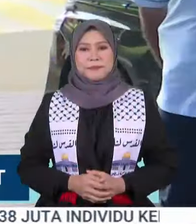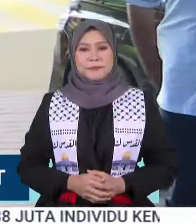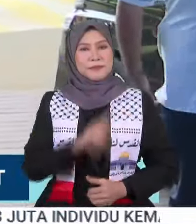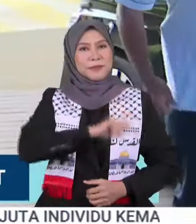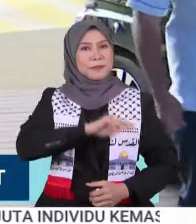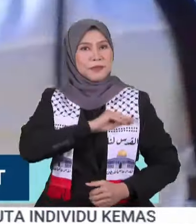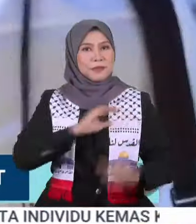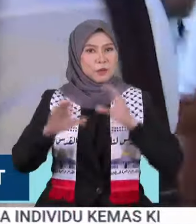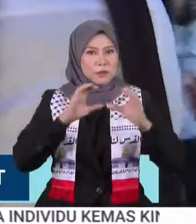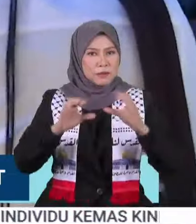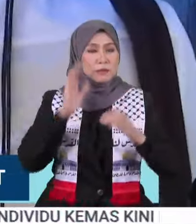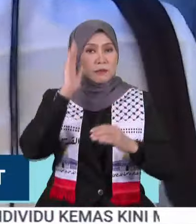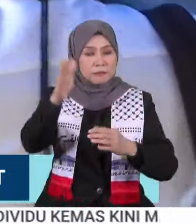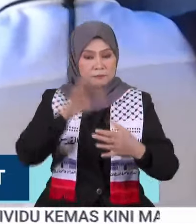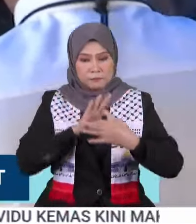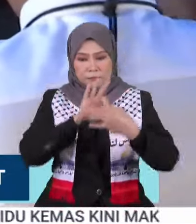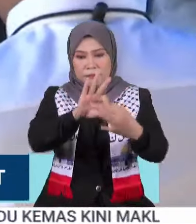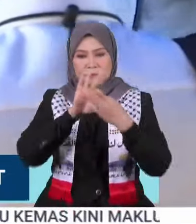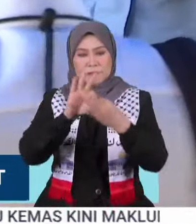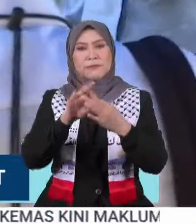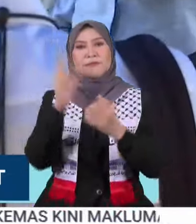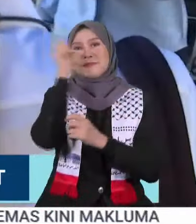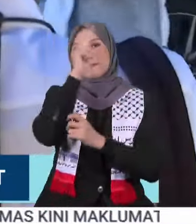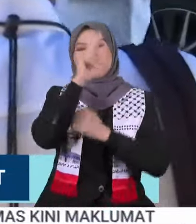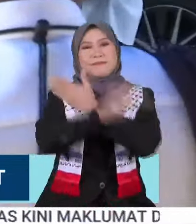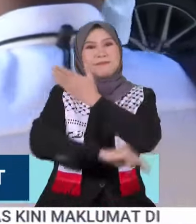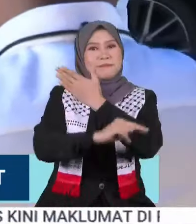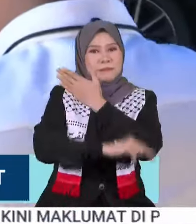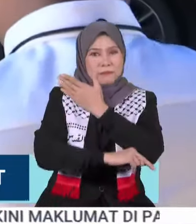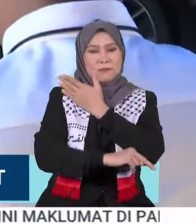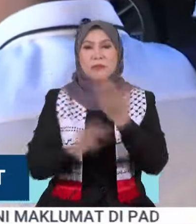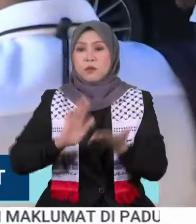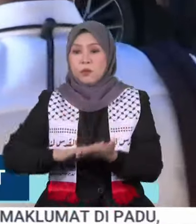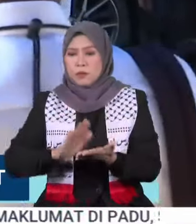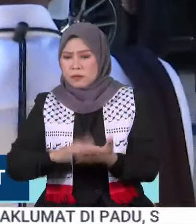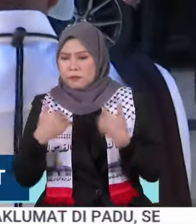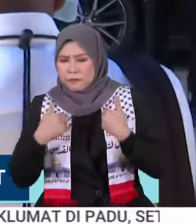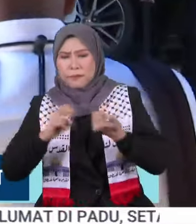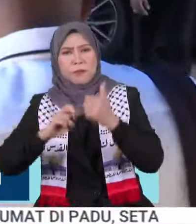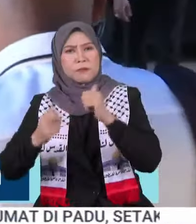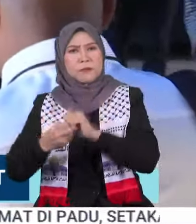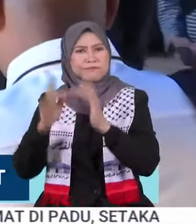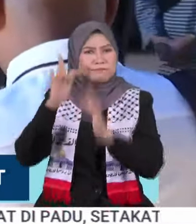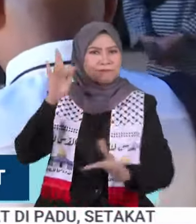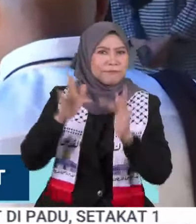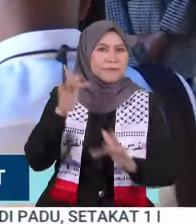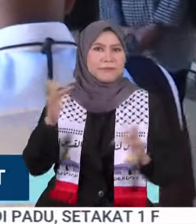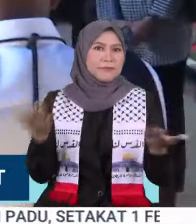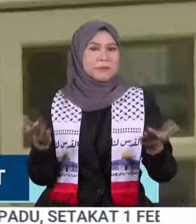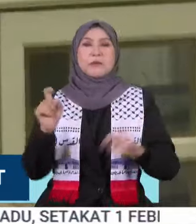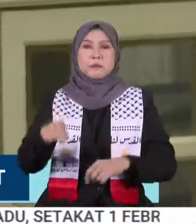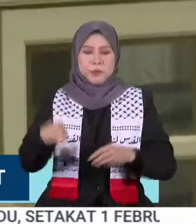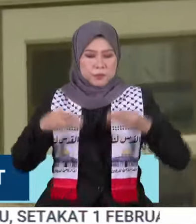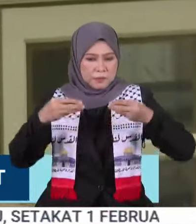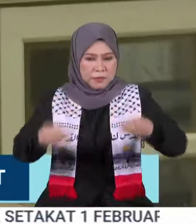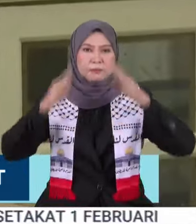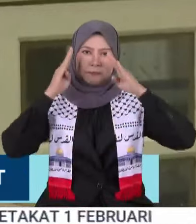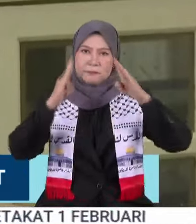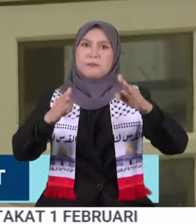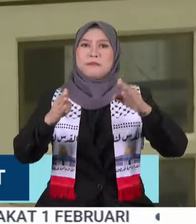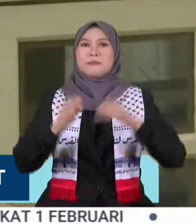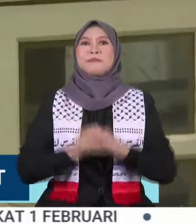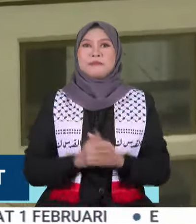Kementerian Komunikasi akan menjalinkan kerjasama dengan kerajaan negeri untuk mengenalpasti sekolah mengalami masalah capaian internet yang perlu diberi keutamaan